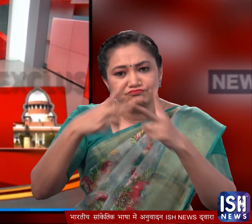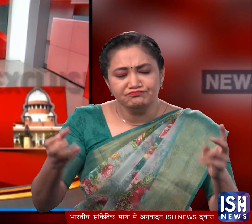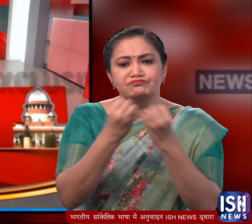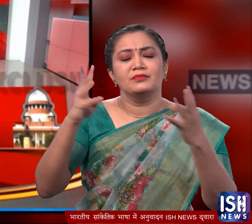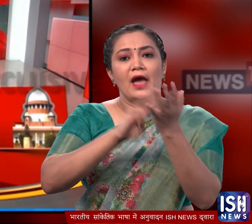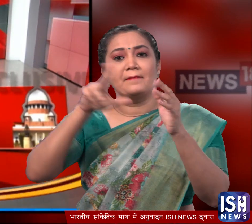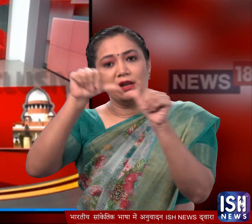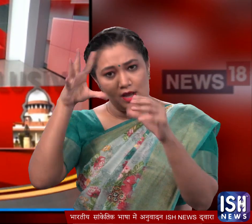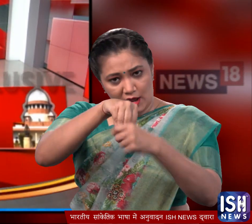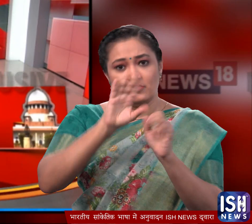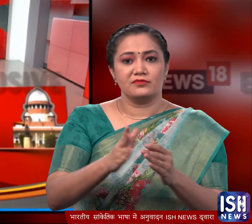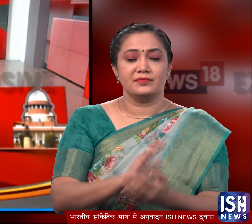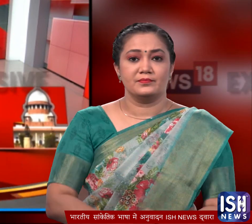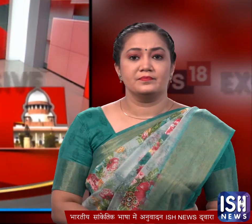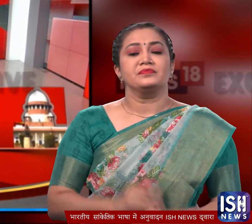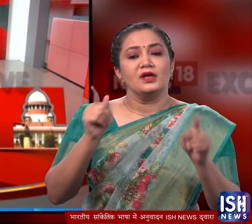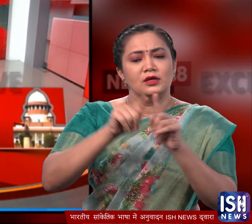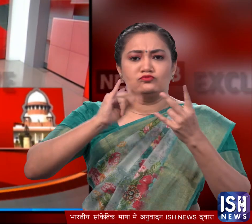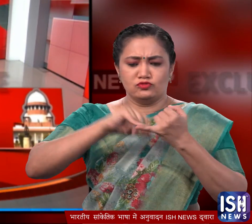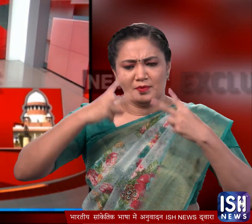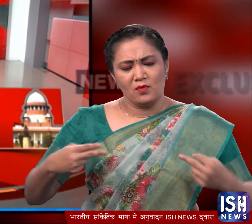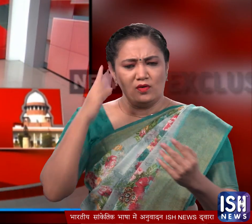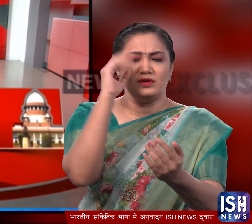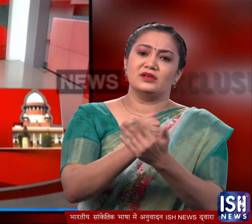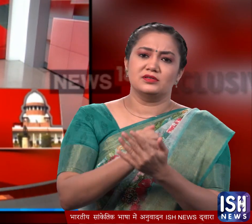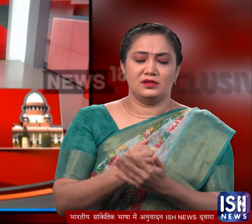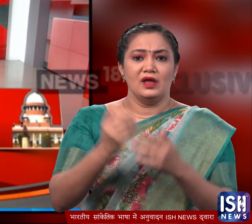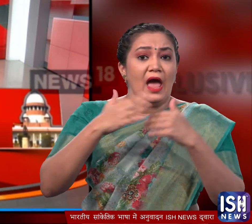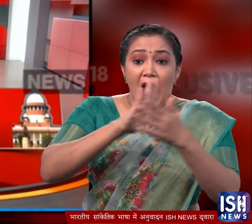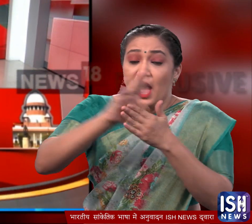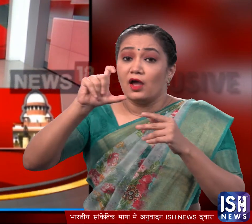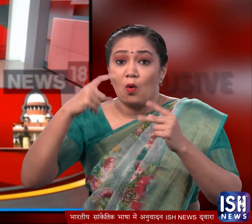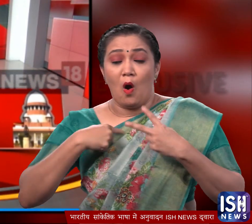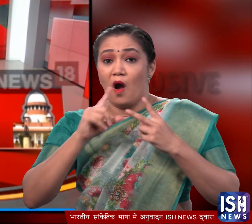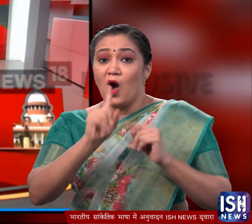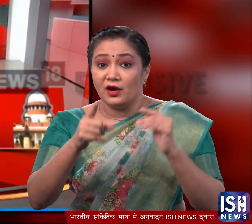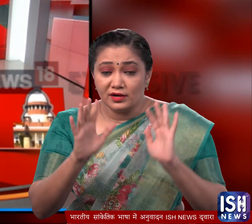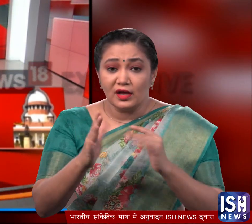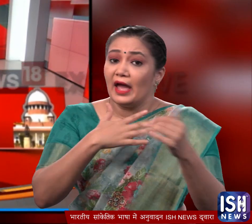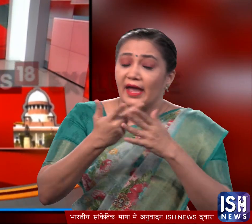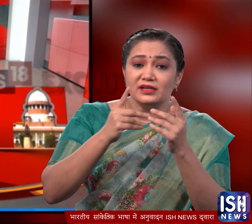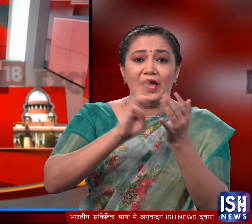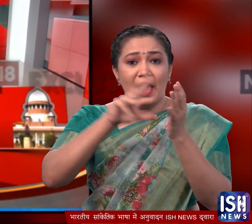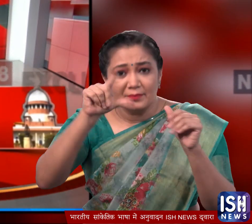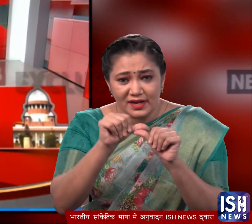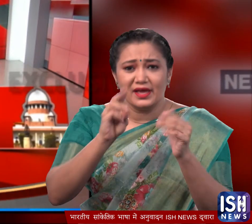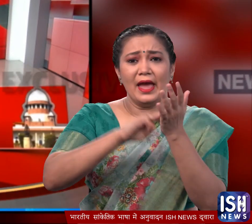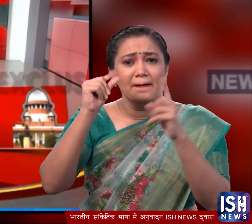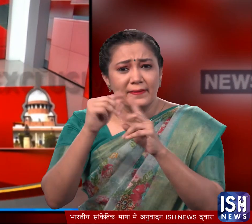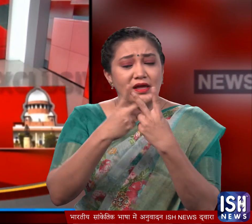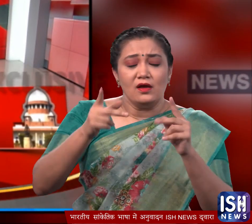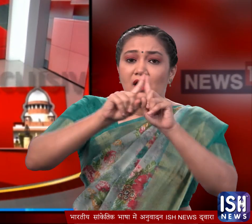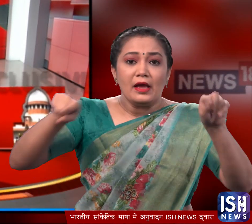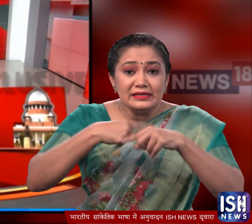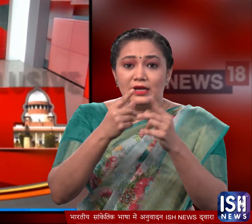दंगों के आरोपी कई विधायक भी शामिल हैं। जिसके बाद सुप्रीम कोर्ट ने आदेश दिया था कि बिना हाई कोर्ट के आदेश के किसी भी सांसद या विधायक